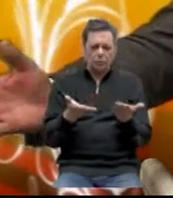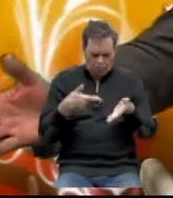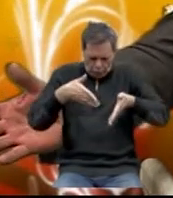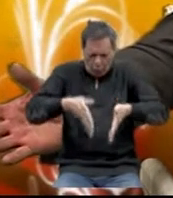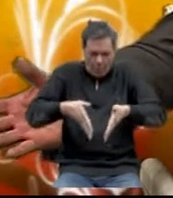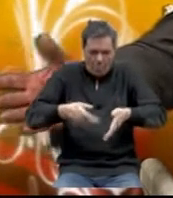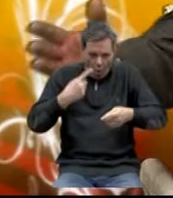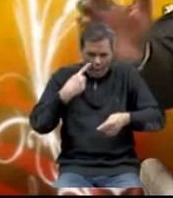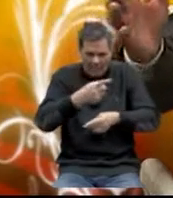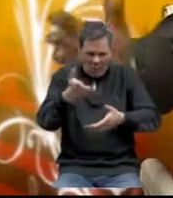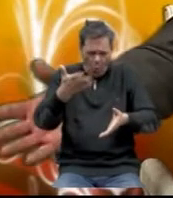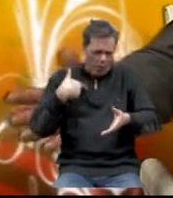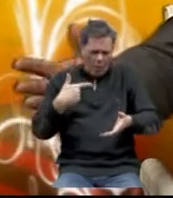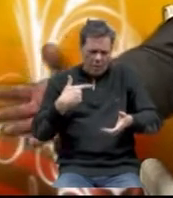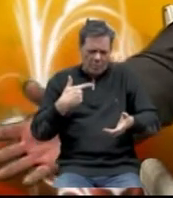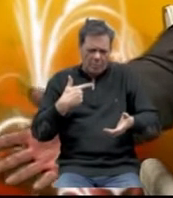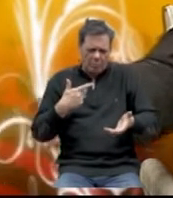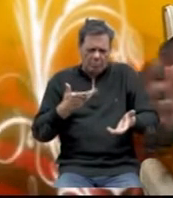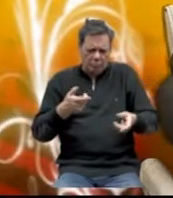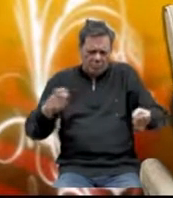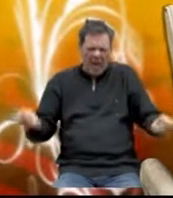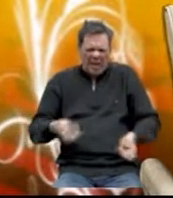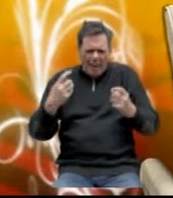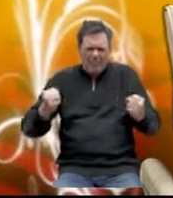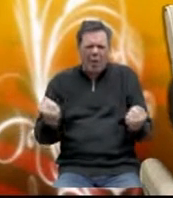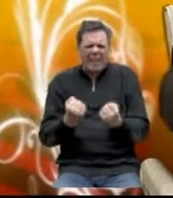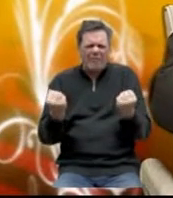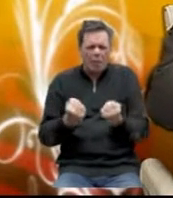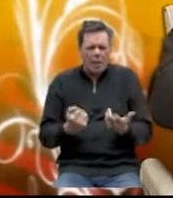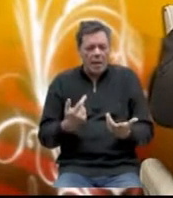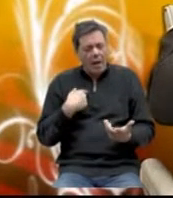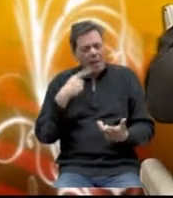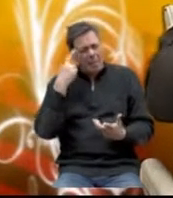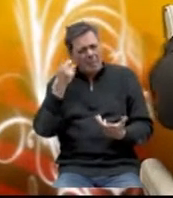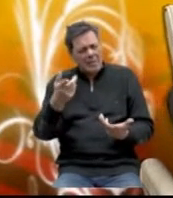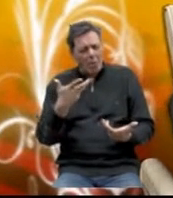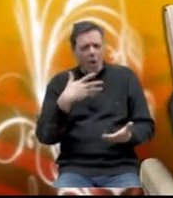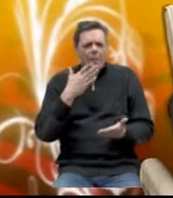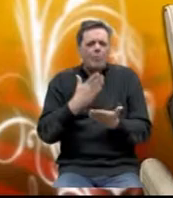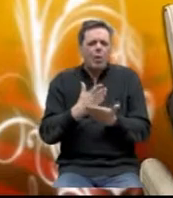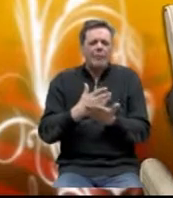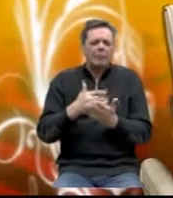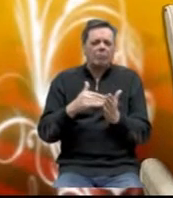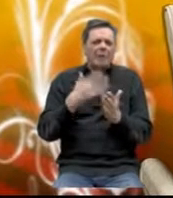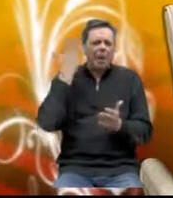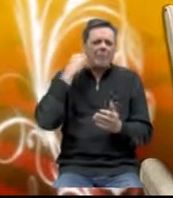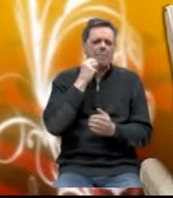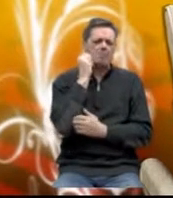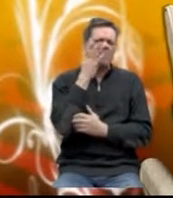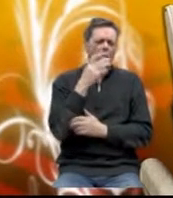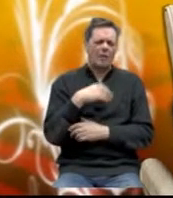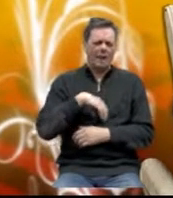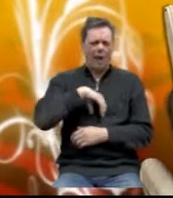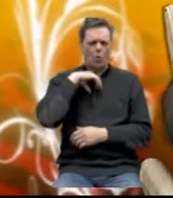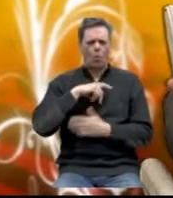vidjeli zapravo u ovoj kampanjskoj aktivnosti, a za koju smatramo da bi zapravo trebala biti svakodnevna. Mislim,